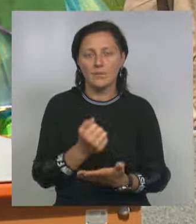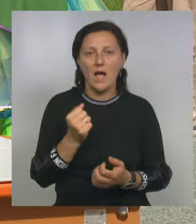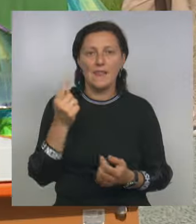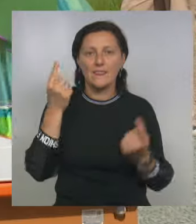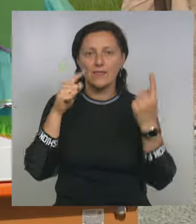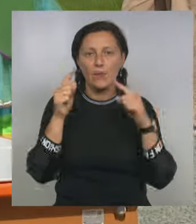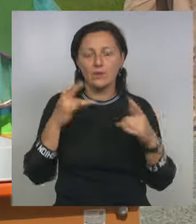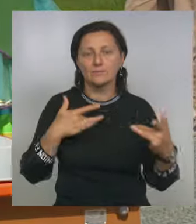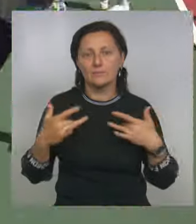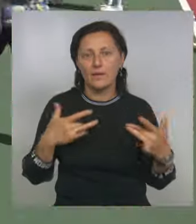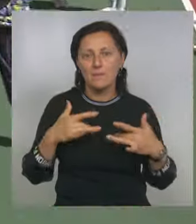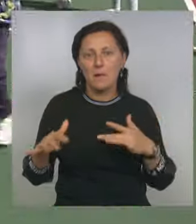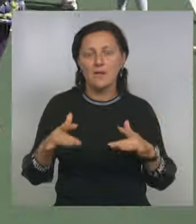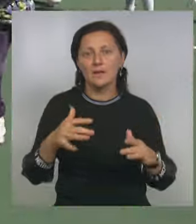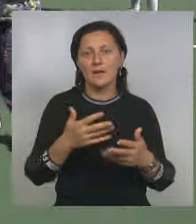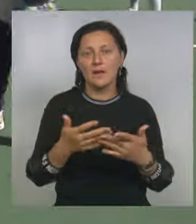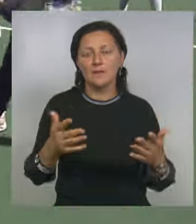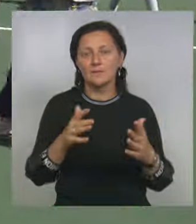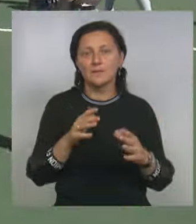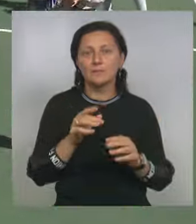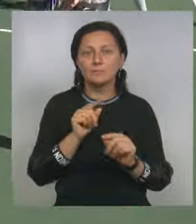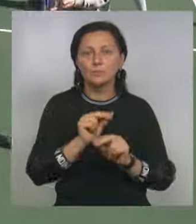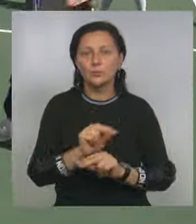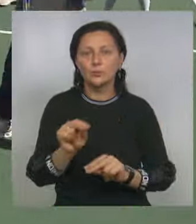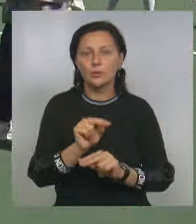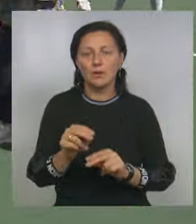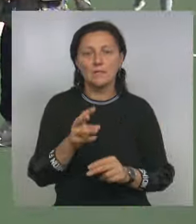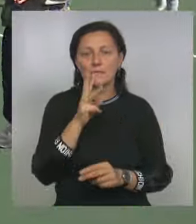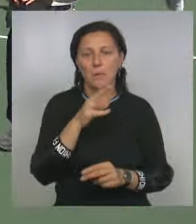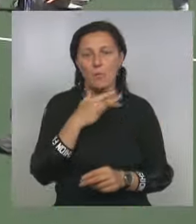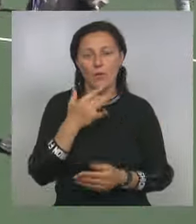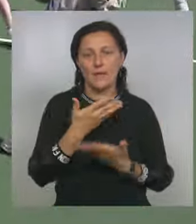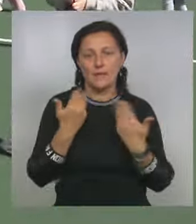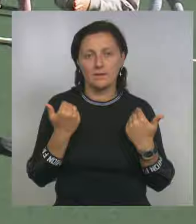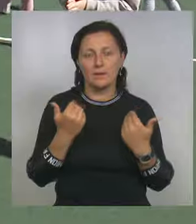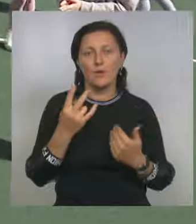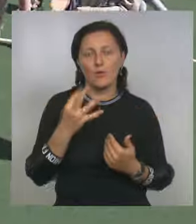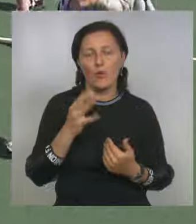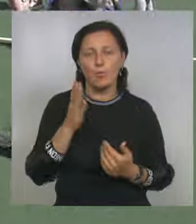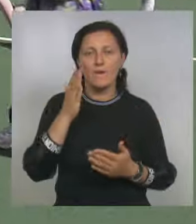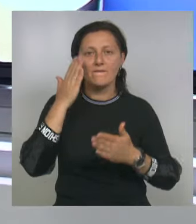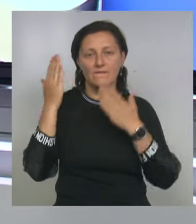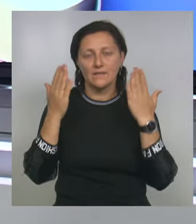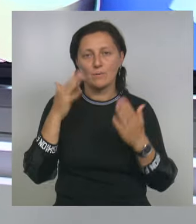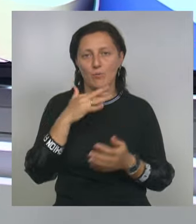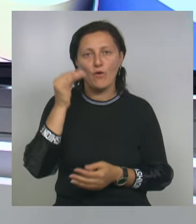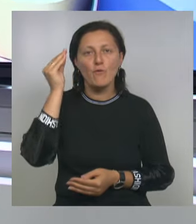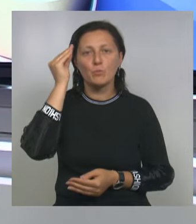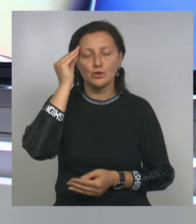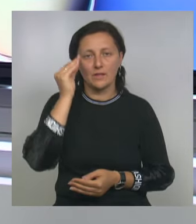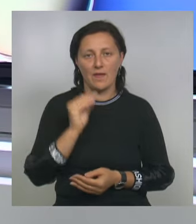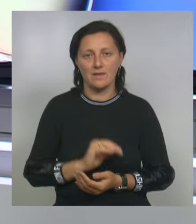специальности, такие как аниматор, актер и копирайтер, большого дохода не принесут, но зато обеспечат насыщенные и полные впечатлений